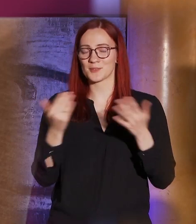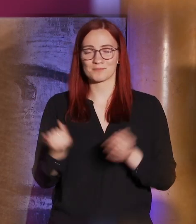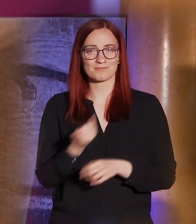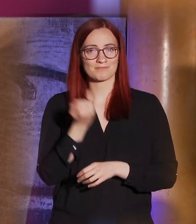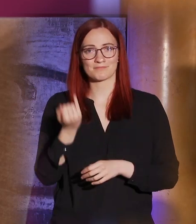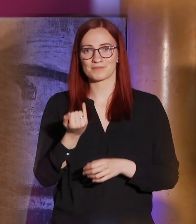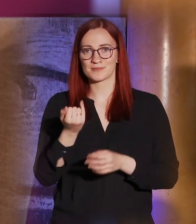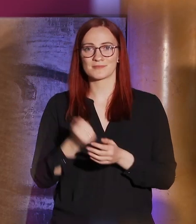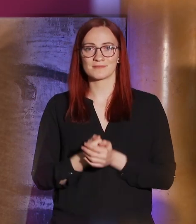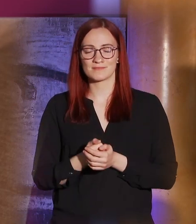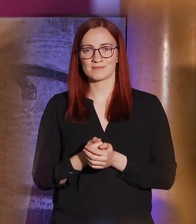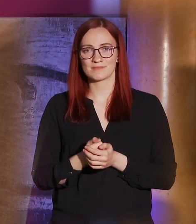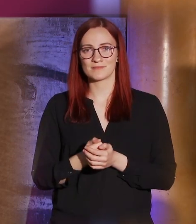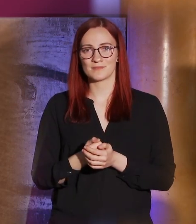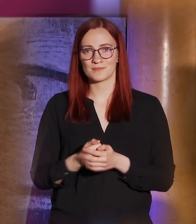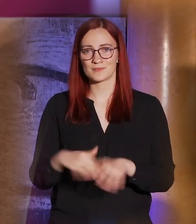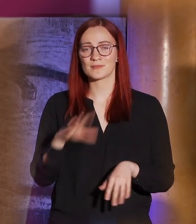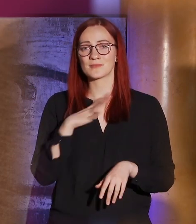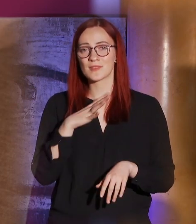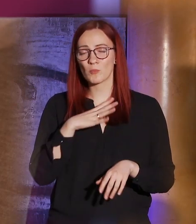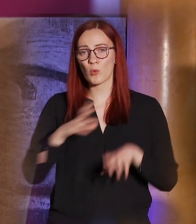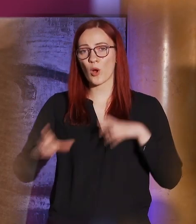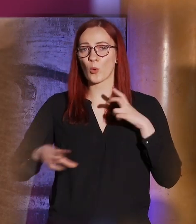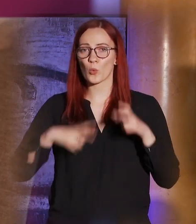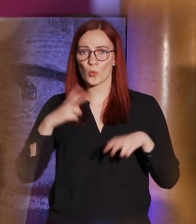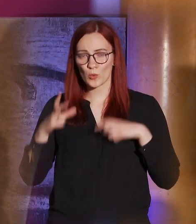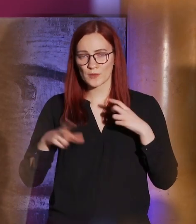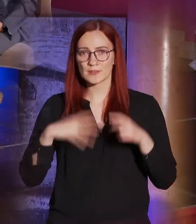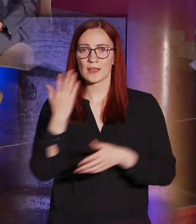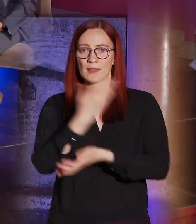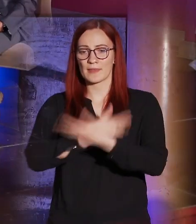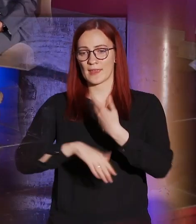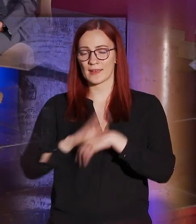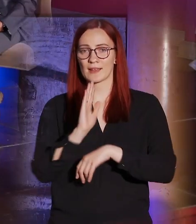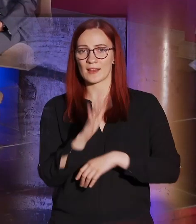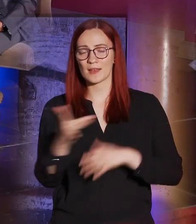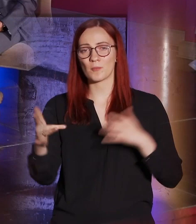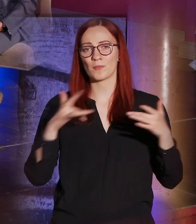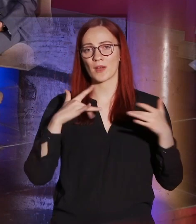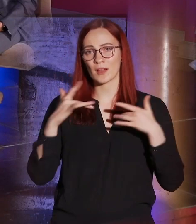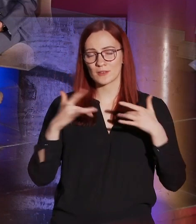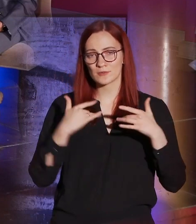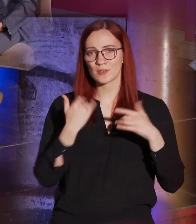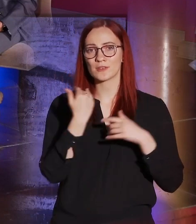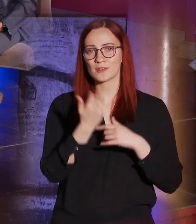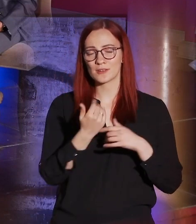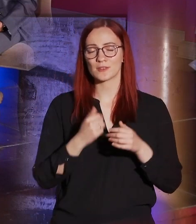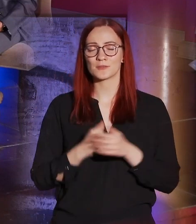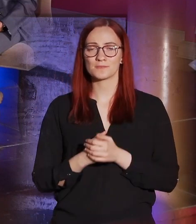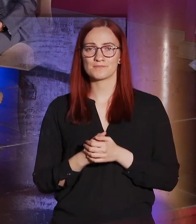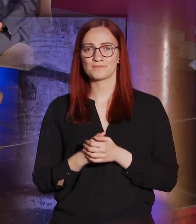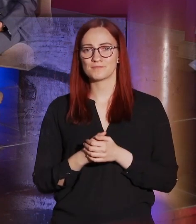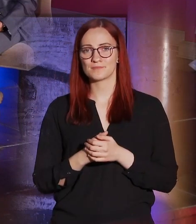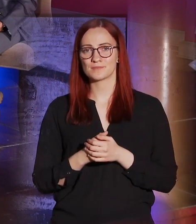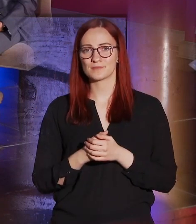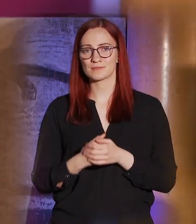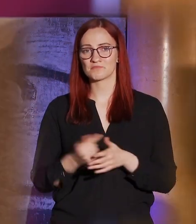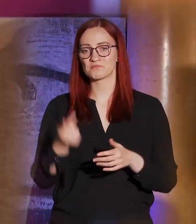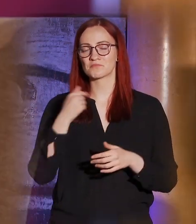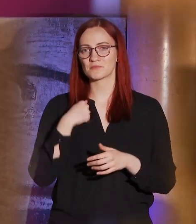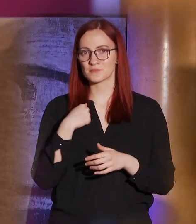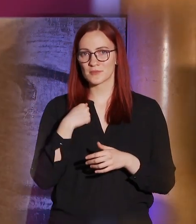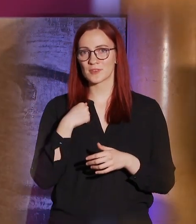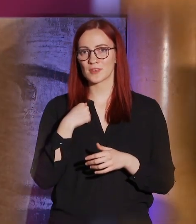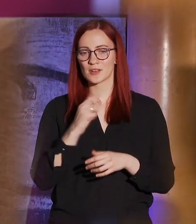taip susiklojo, kad buvo organizuojami kursai neįgaliesiams aktorinio, meistriškumo. Ir aš kažkaip